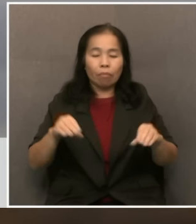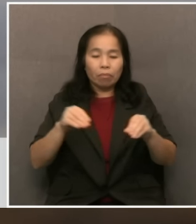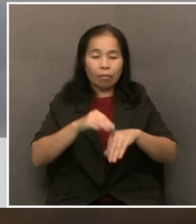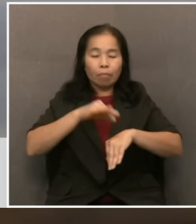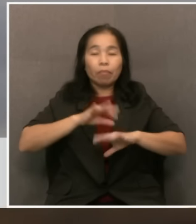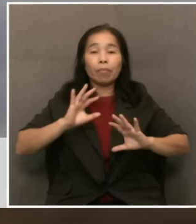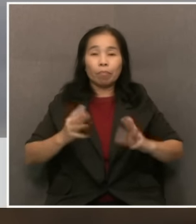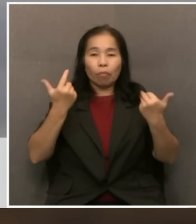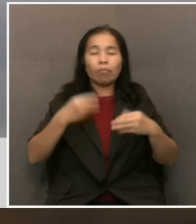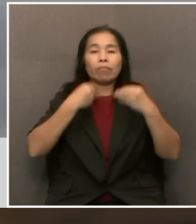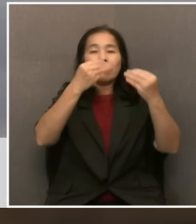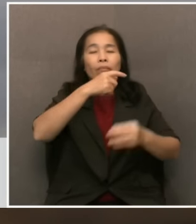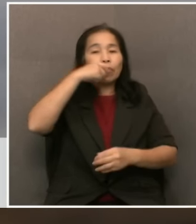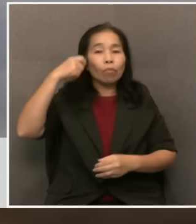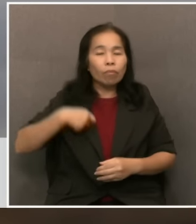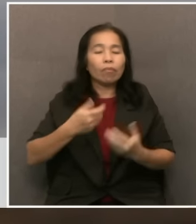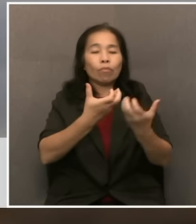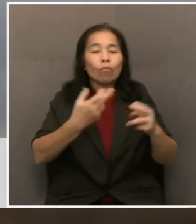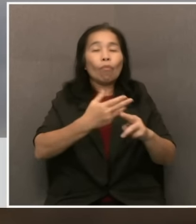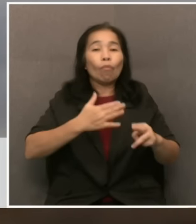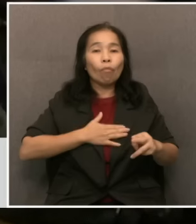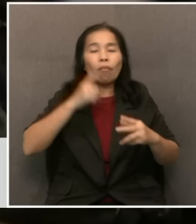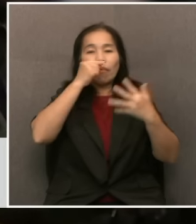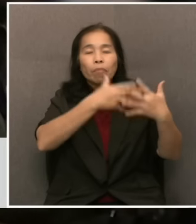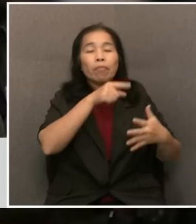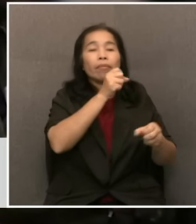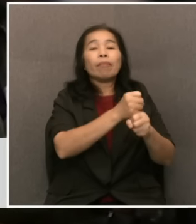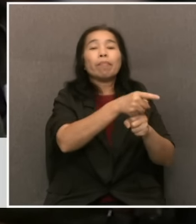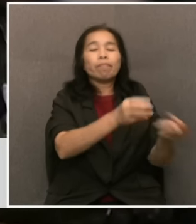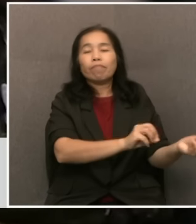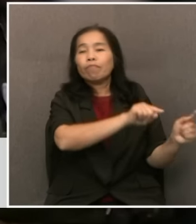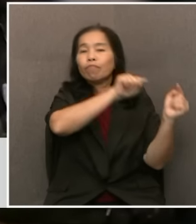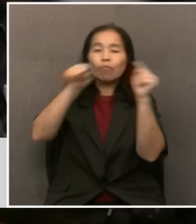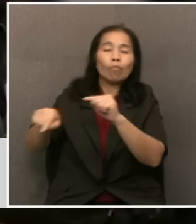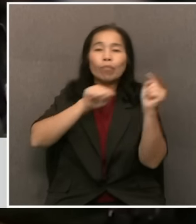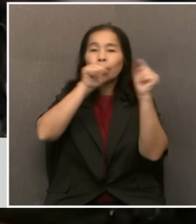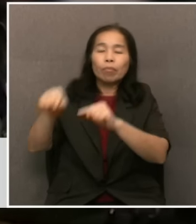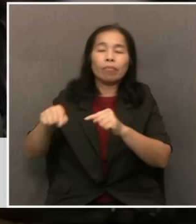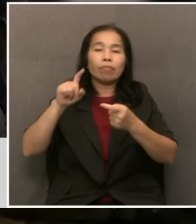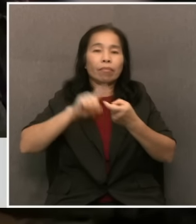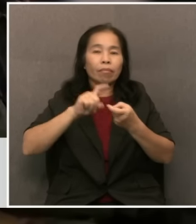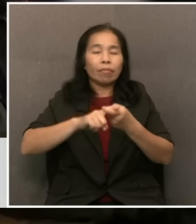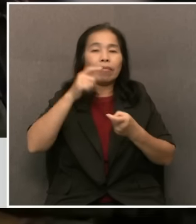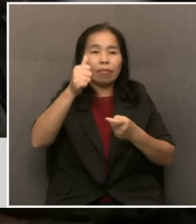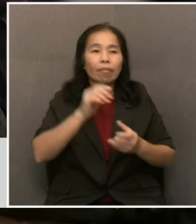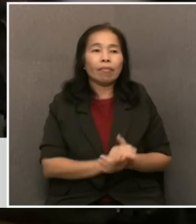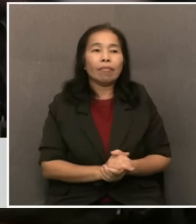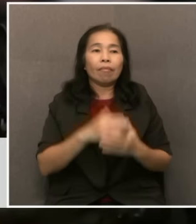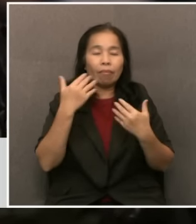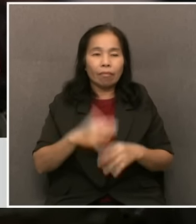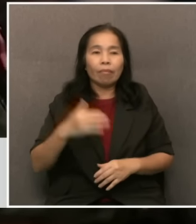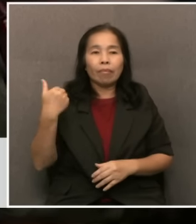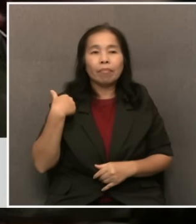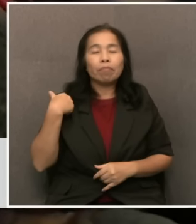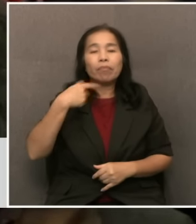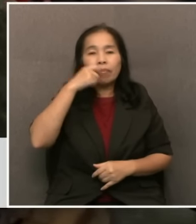ให้ยูเครนใช้อาวุธของสหรัฐโจมตีลึกเข้าไปในดินแดนของรัสเซียได้และรัสเซียเองค่ะก็ตอบโต้ด้วยการใ